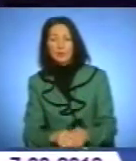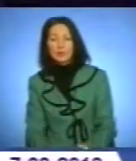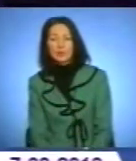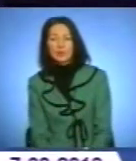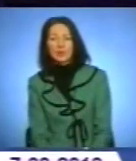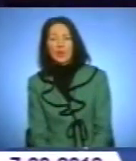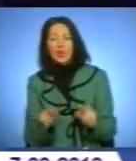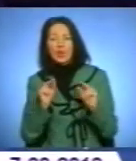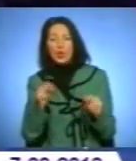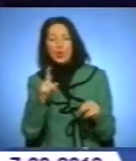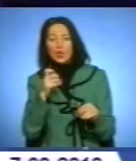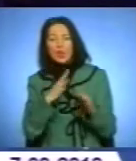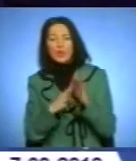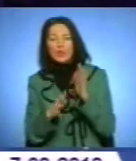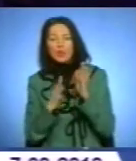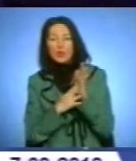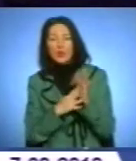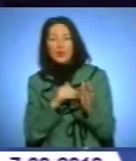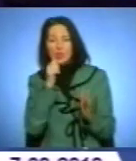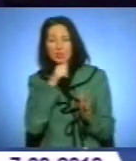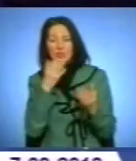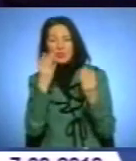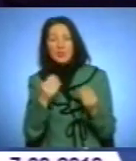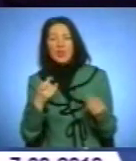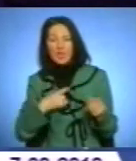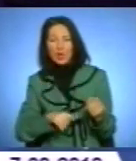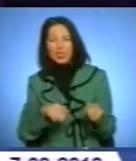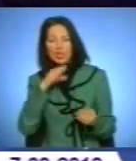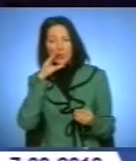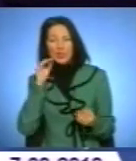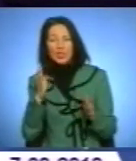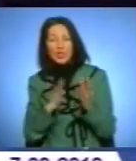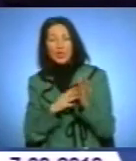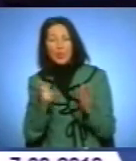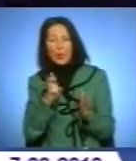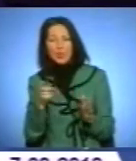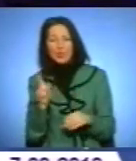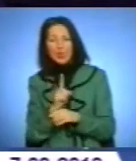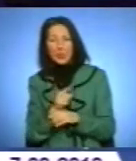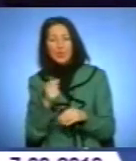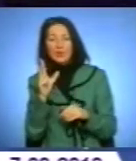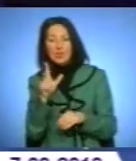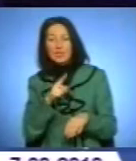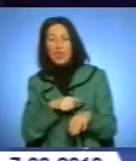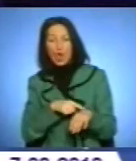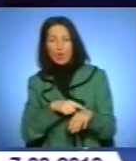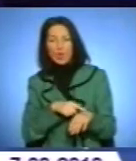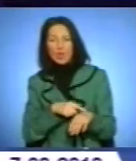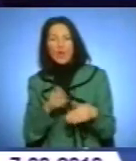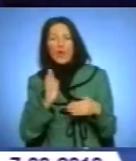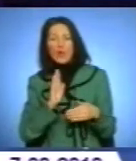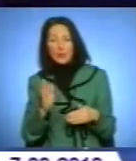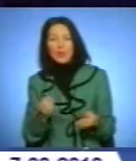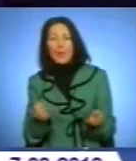З нагоди 199-ї річниці з дня народження Тараса Шевченка 9 березня у Тернополі о 13-й годині